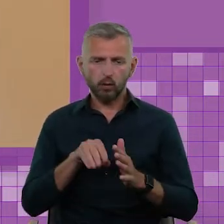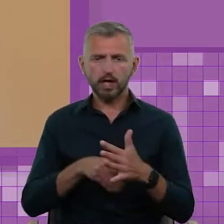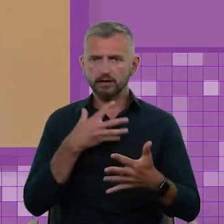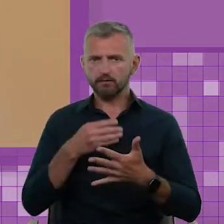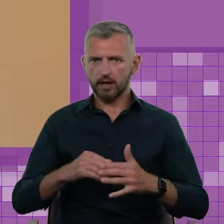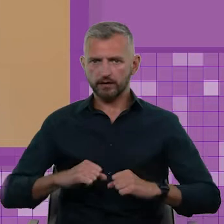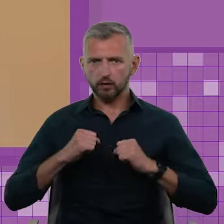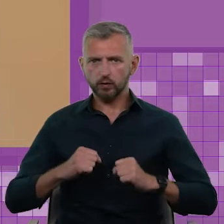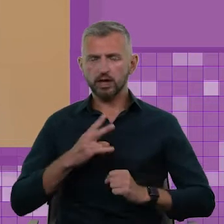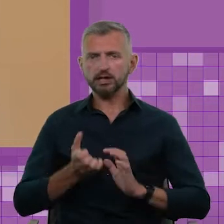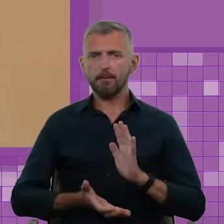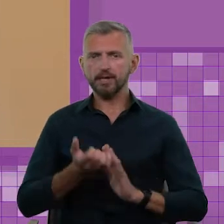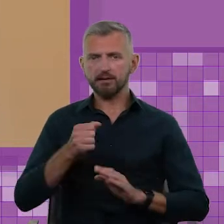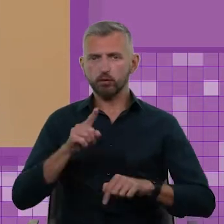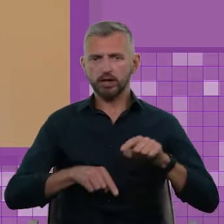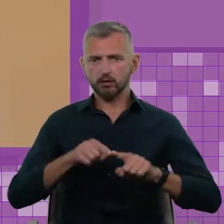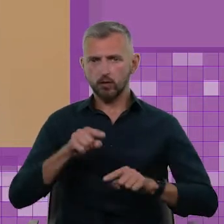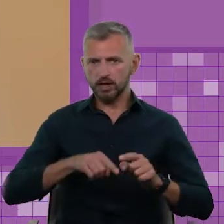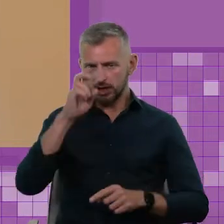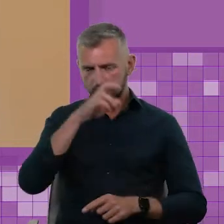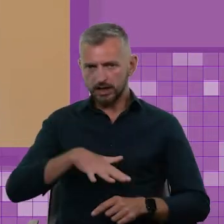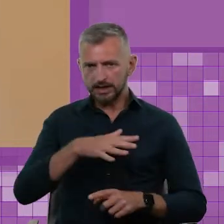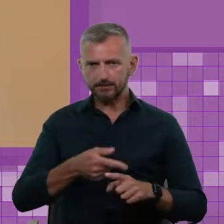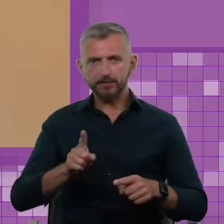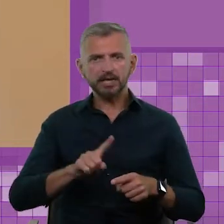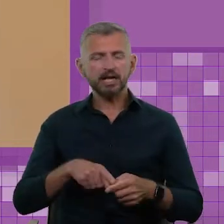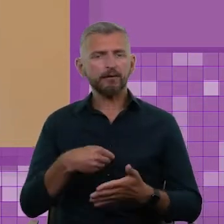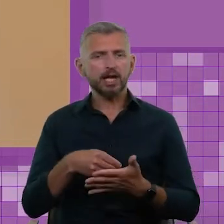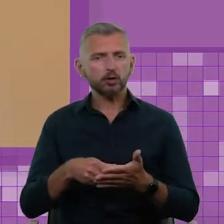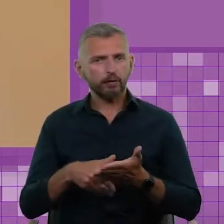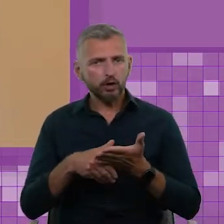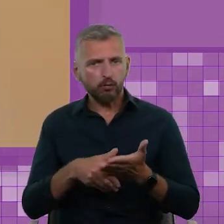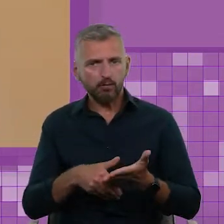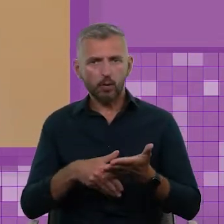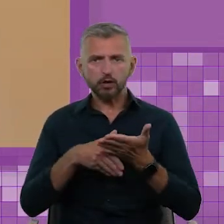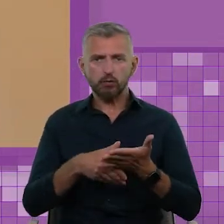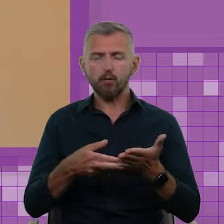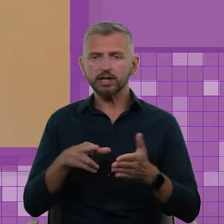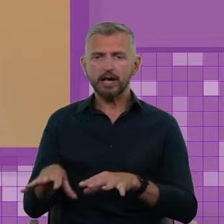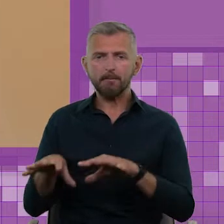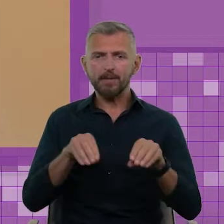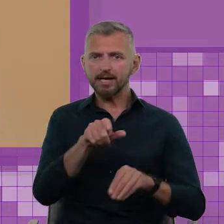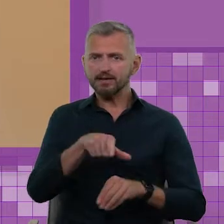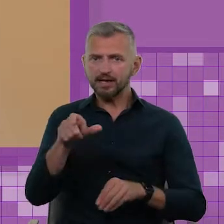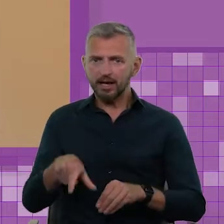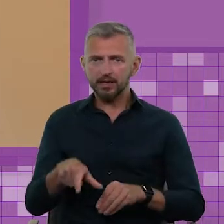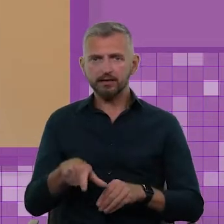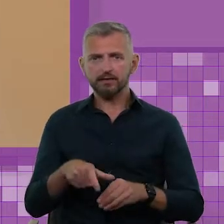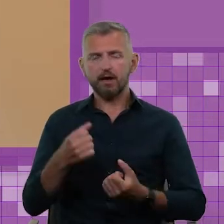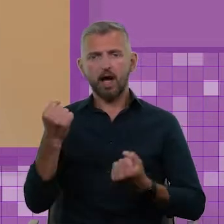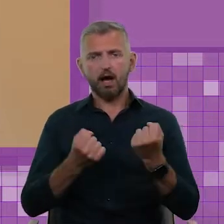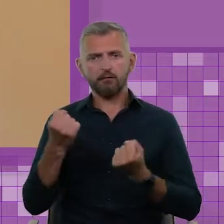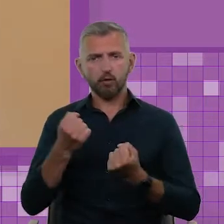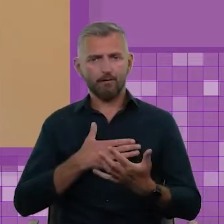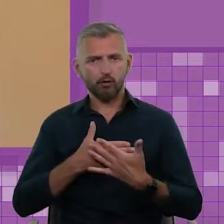зусиль на підтримку рідної країни. Це фінансова допомога, допомога для переселенців,